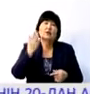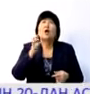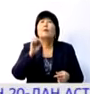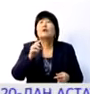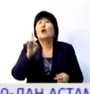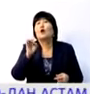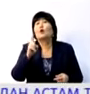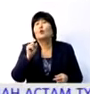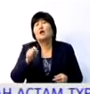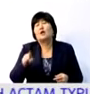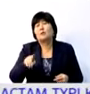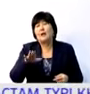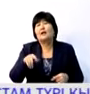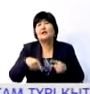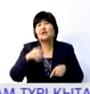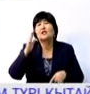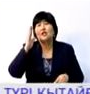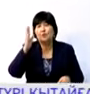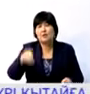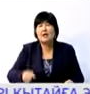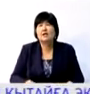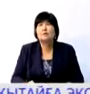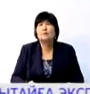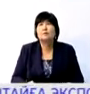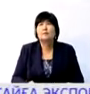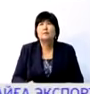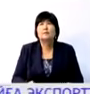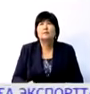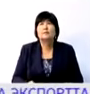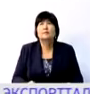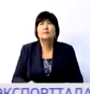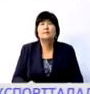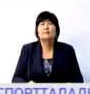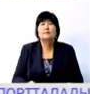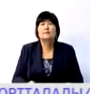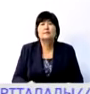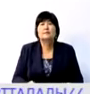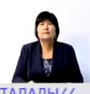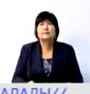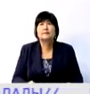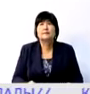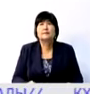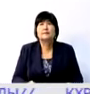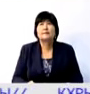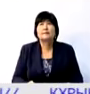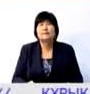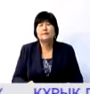рухы мәңгі жасай бермек. Әкімжан Жолтаев, Бауыржан Қожамұратов, Қанат Махамбетов, Қызылорда телеарнасы, Қазал